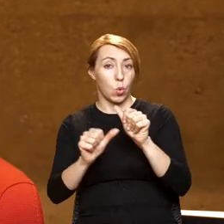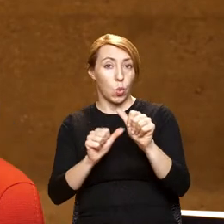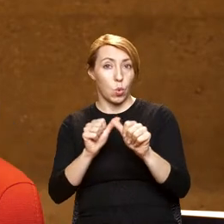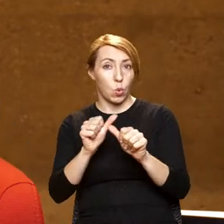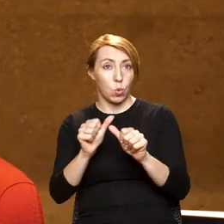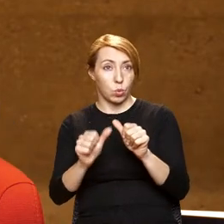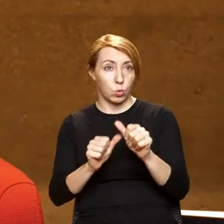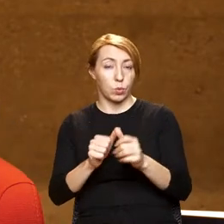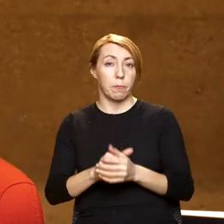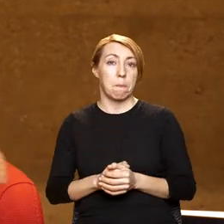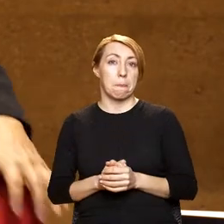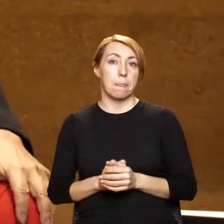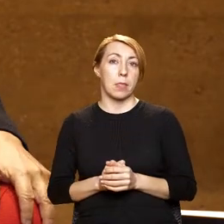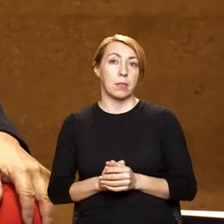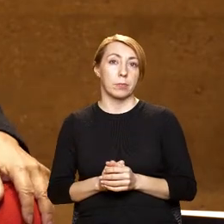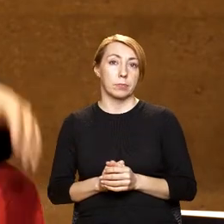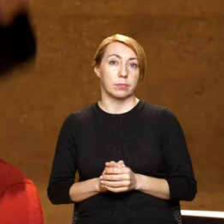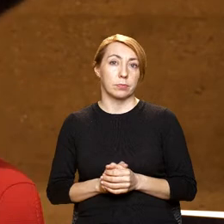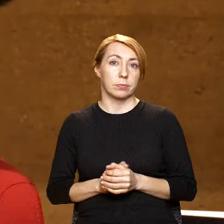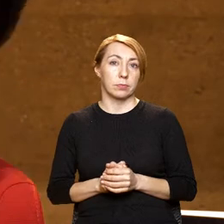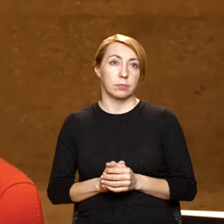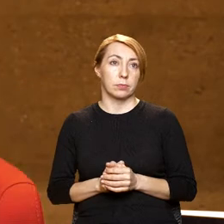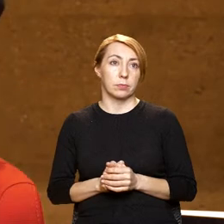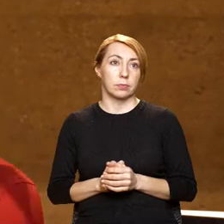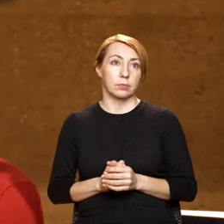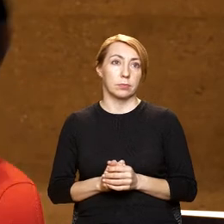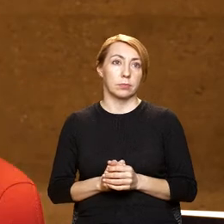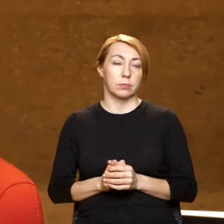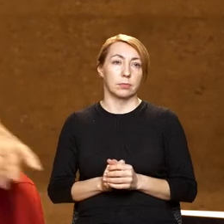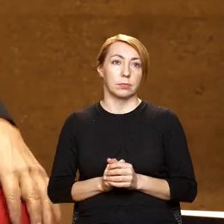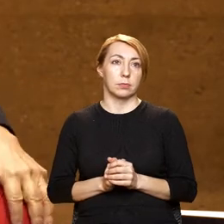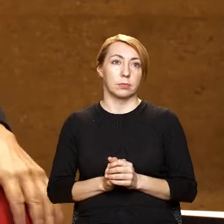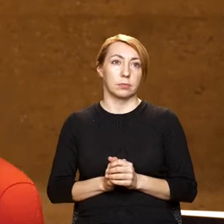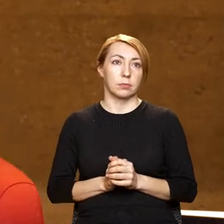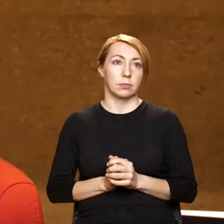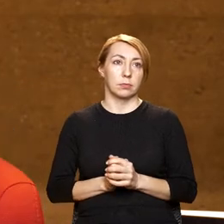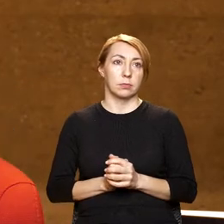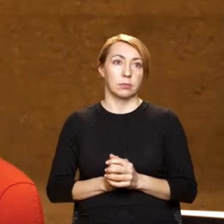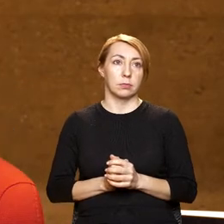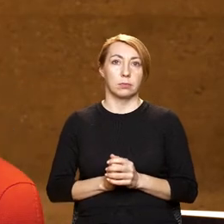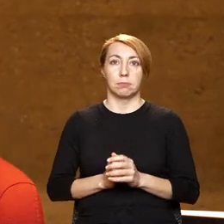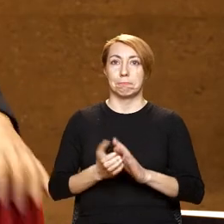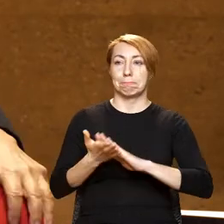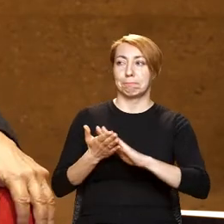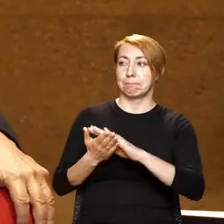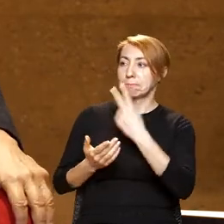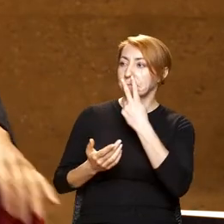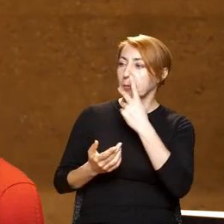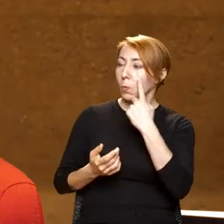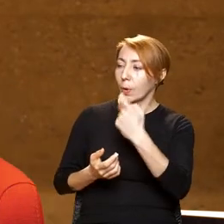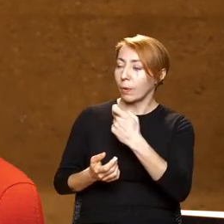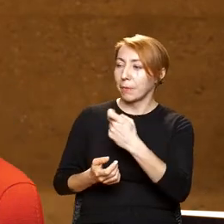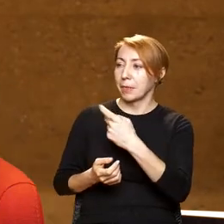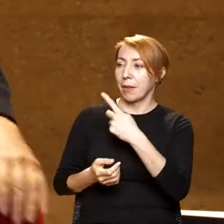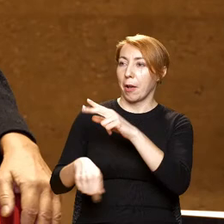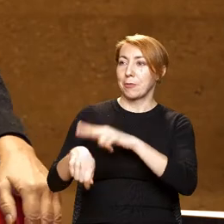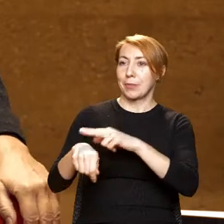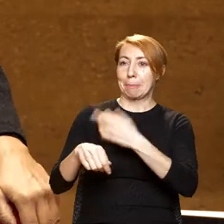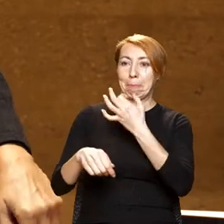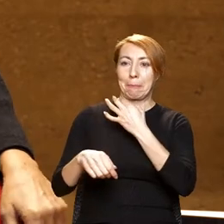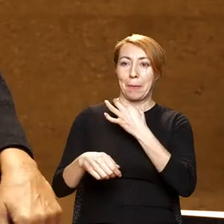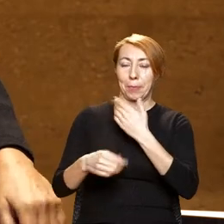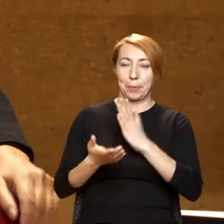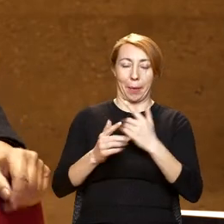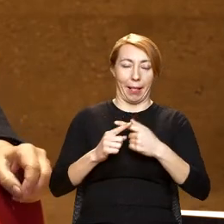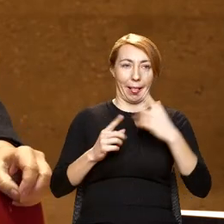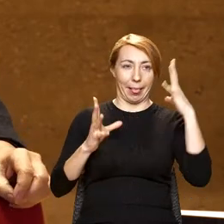2013 roku. Przepraszam, zobaczyłam, że już czas mój się kończy i zapomniałam, co miałam powiedzieć, ale